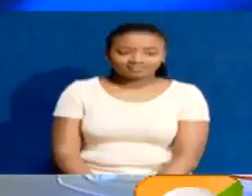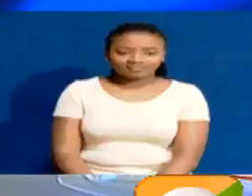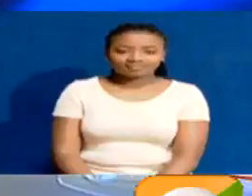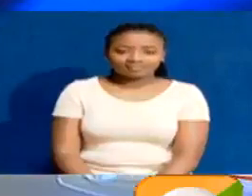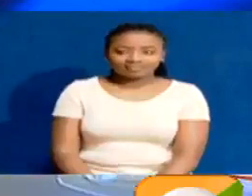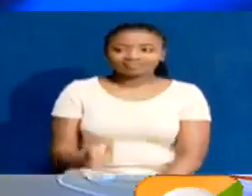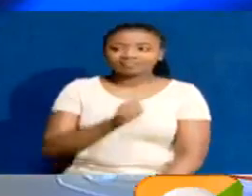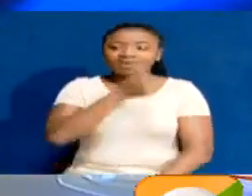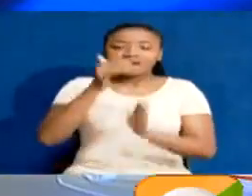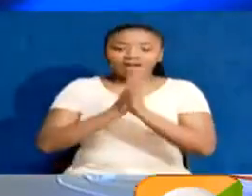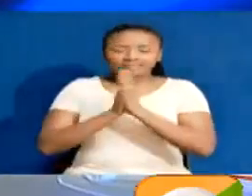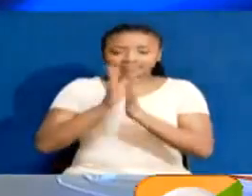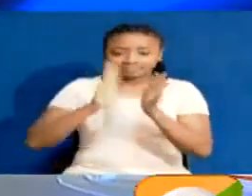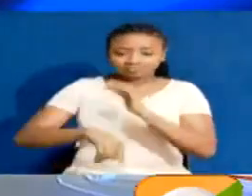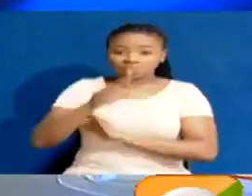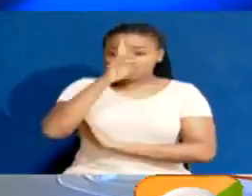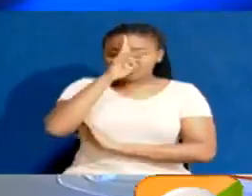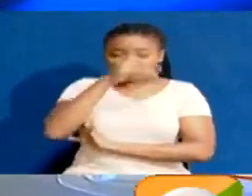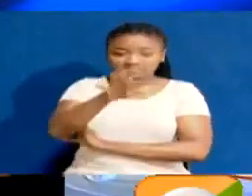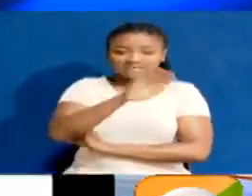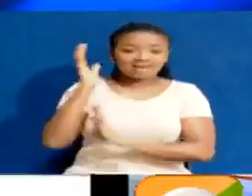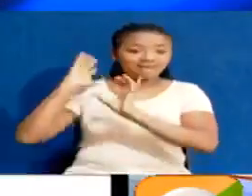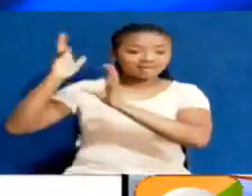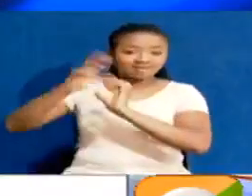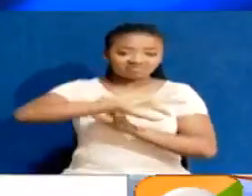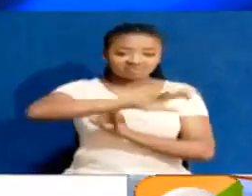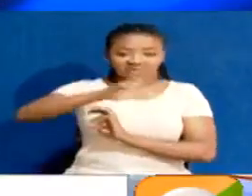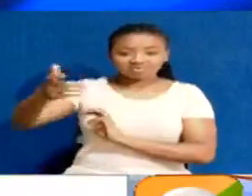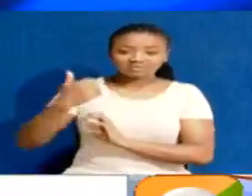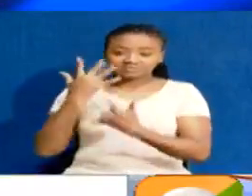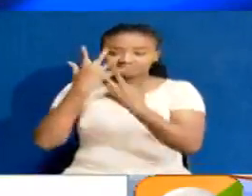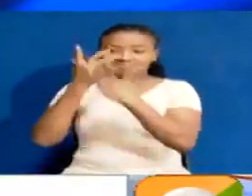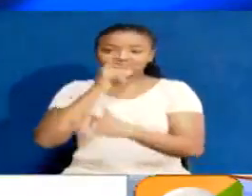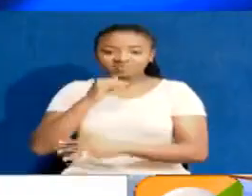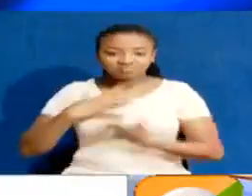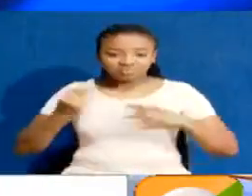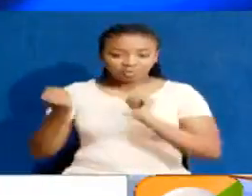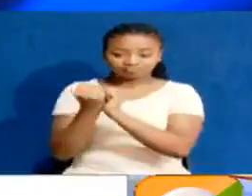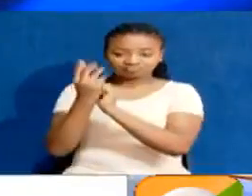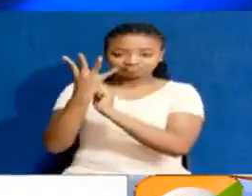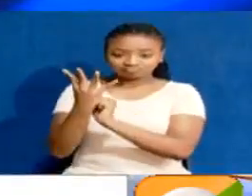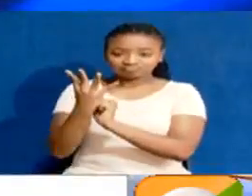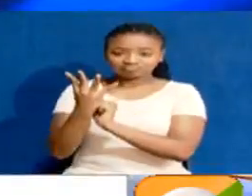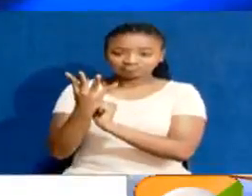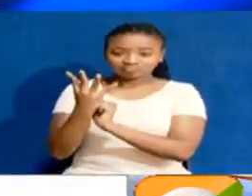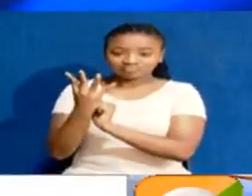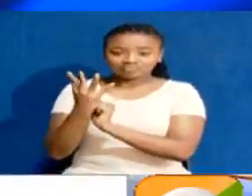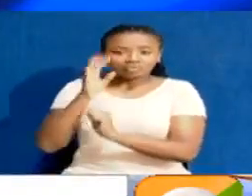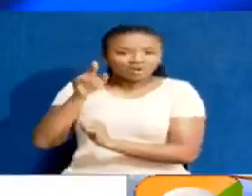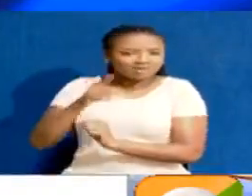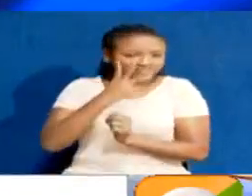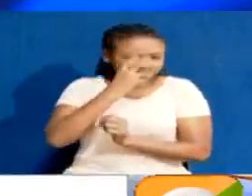Na mtazamaji, kwingineko ni kwamba polisi kaunti ya Kilifi wanawazuilia watu 14 waliohusishwa na mauaji ya watu watatu